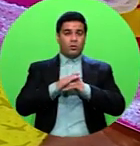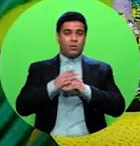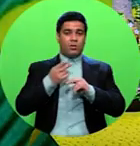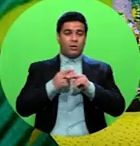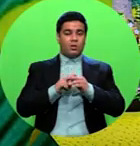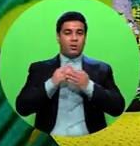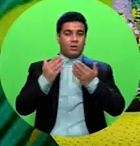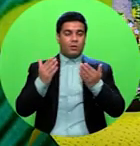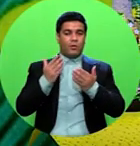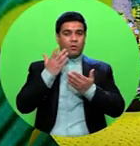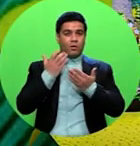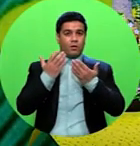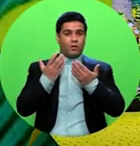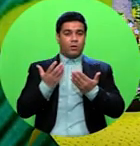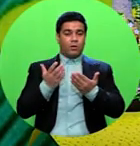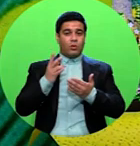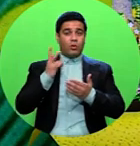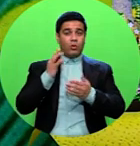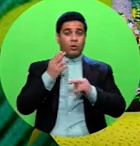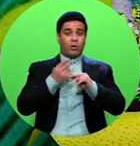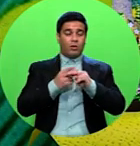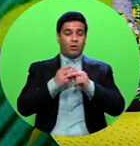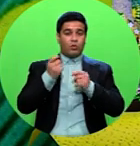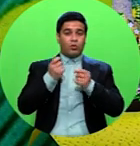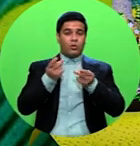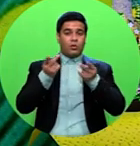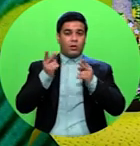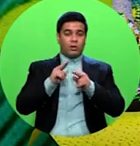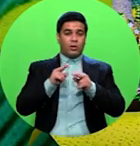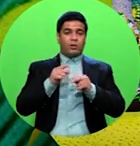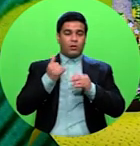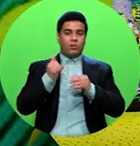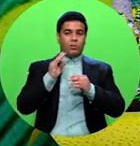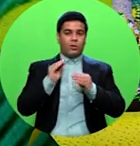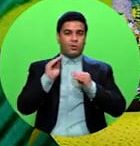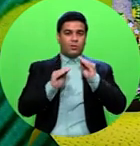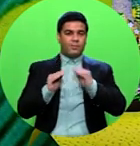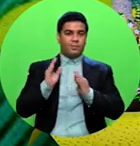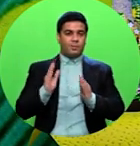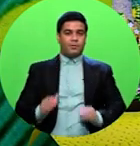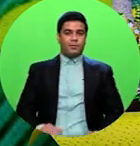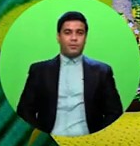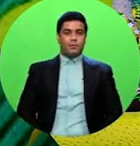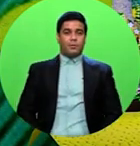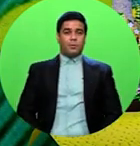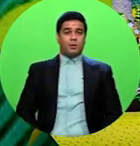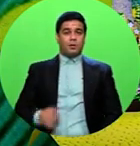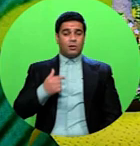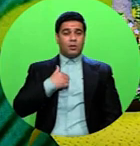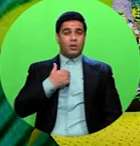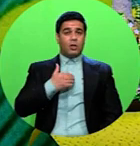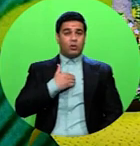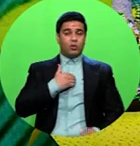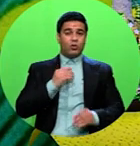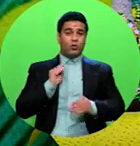виду, но небольшой штришок, мне кажется, нам не помешает. Я хочу добавить